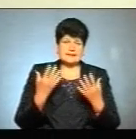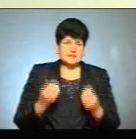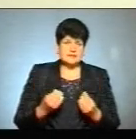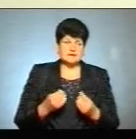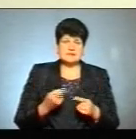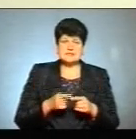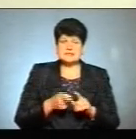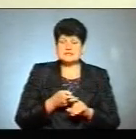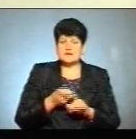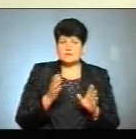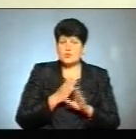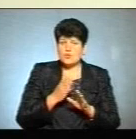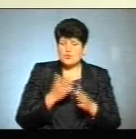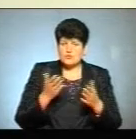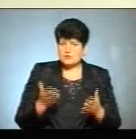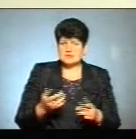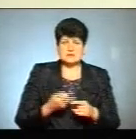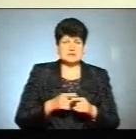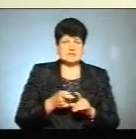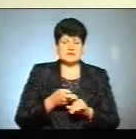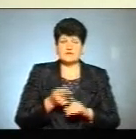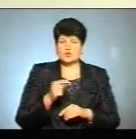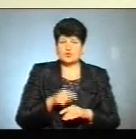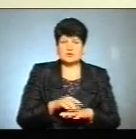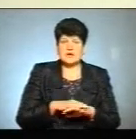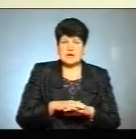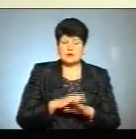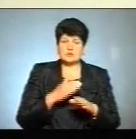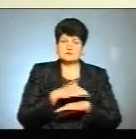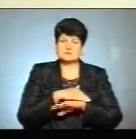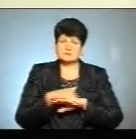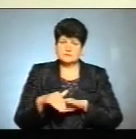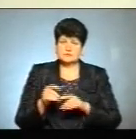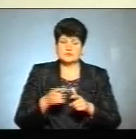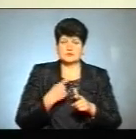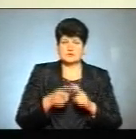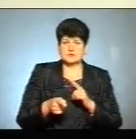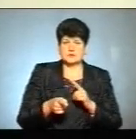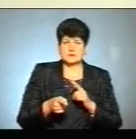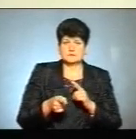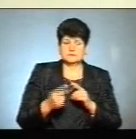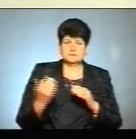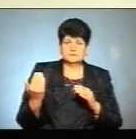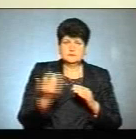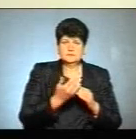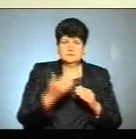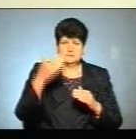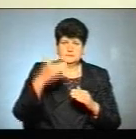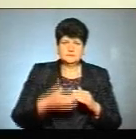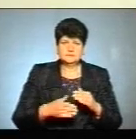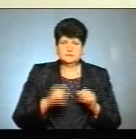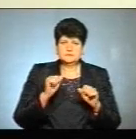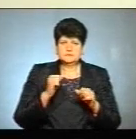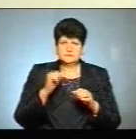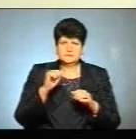залежить від погодних умов, це залежить від того, чи ринок на повітрі, чи він, чи той ролет закривається, чи він, наприклад, просто